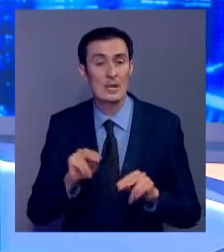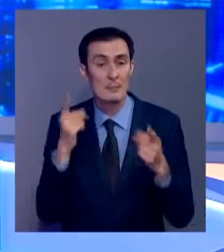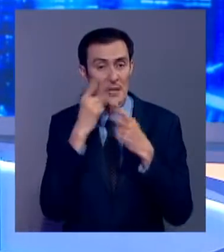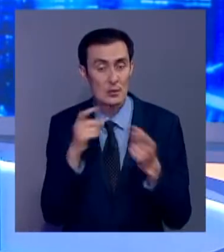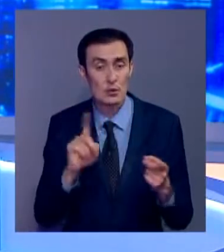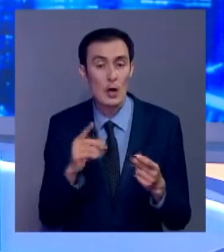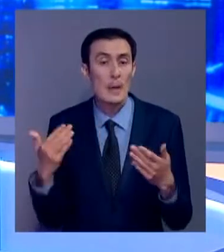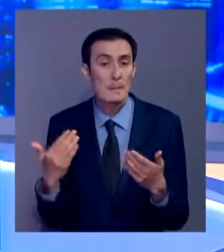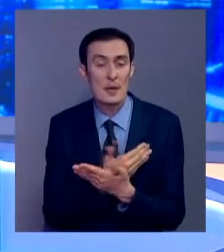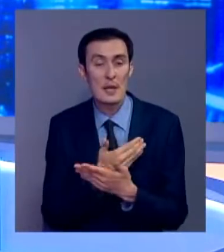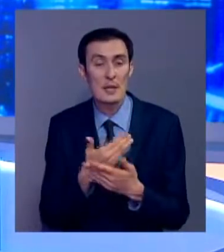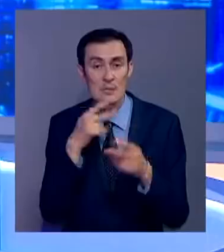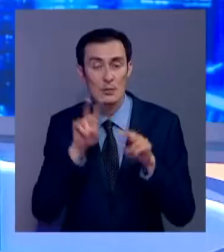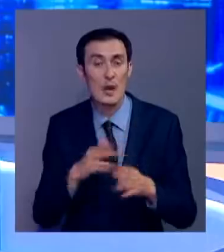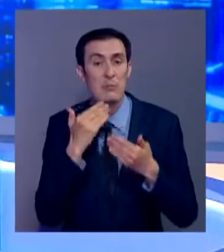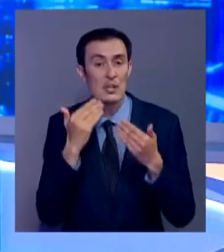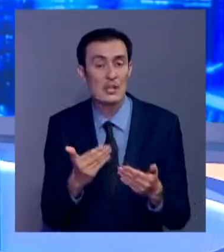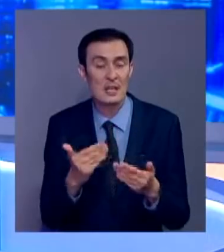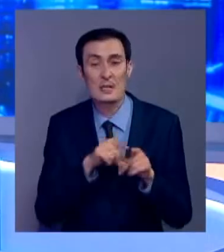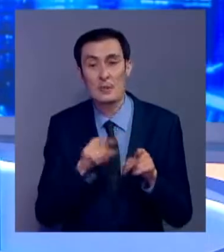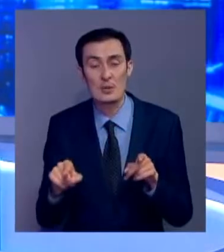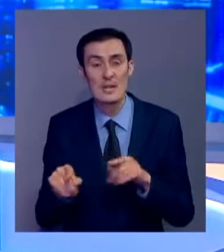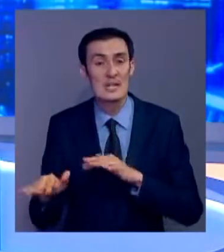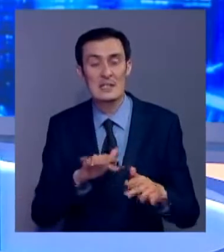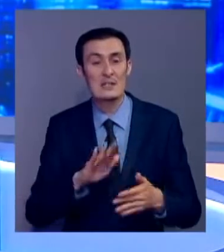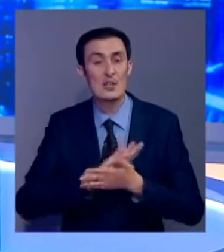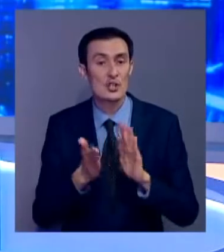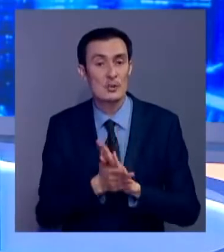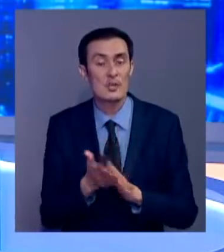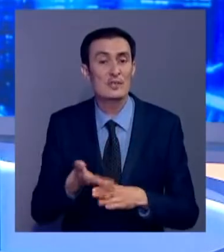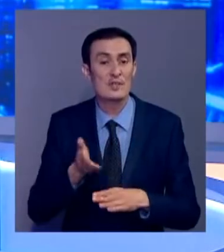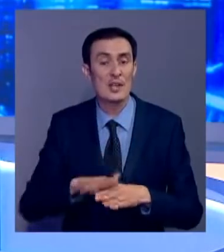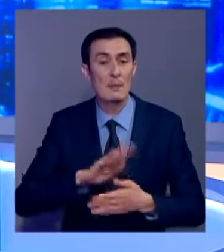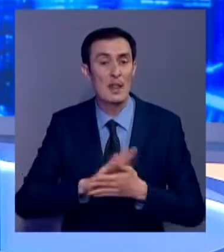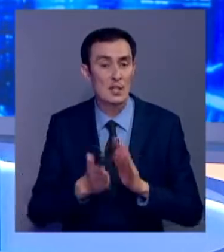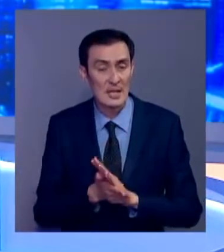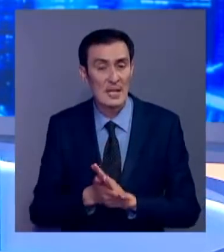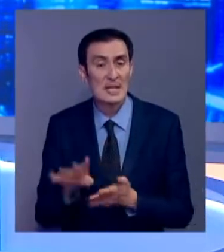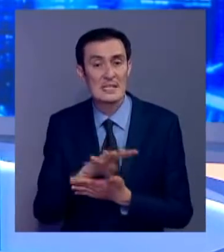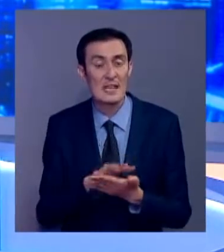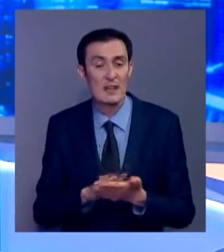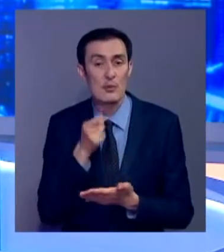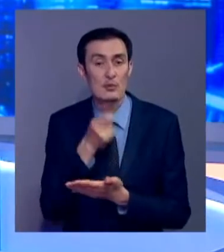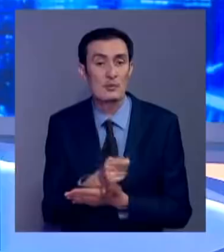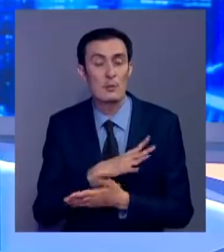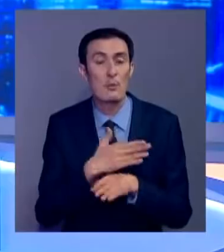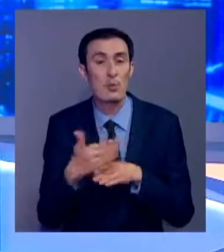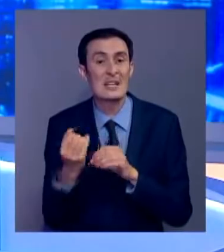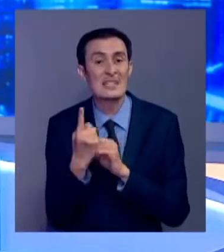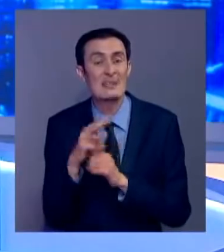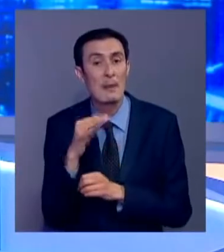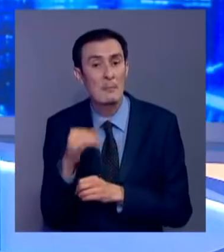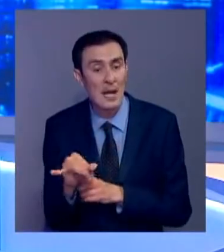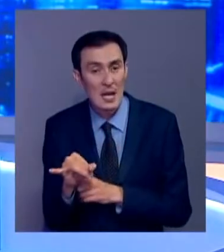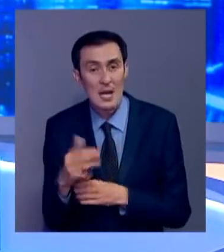пояснили, что пересмотрят только обращения за период действия режима чрезвычайного положения. Заявки, поступившие после